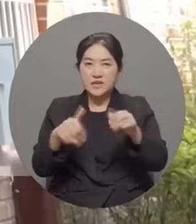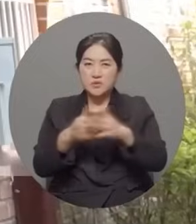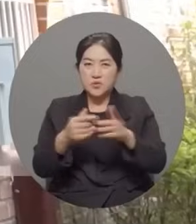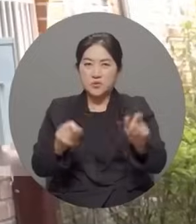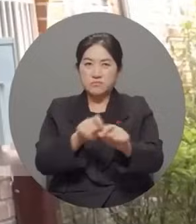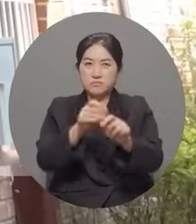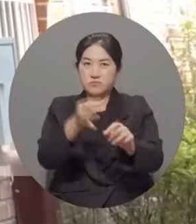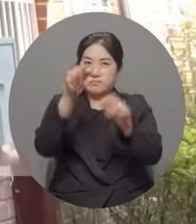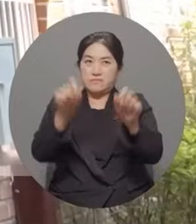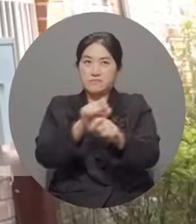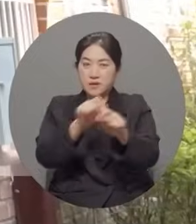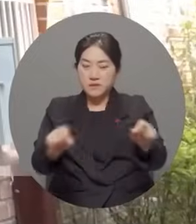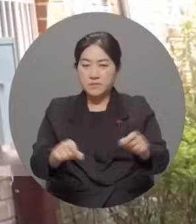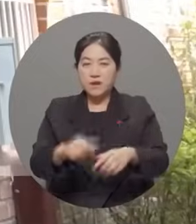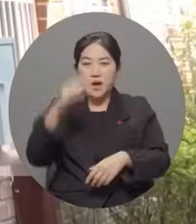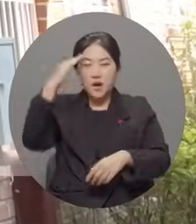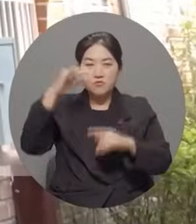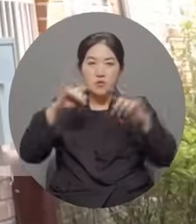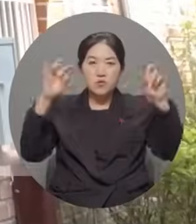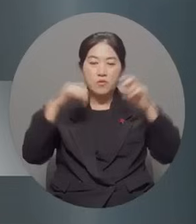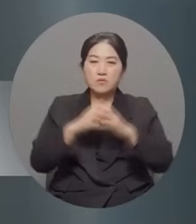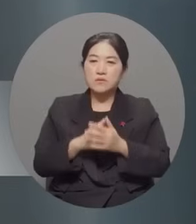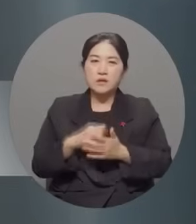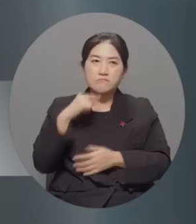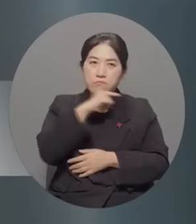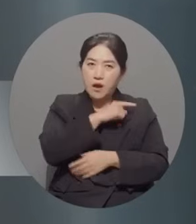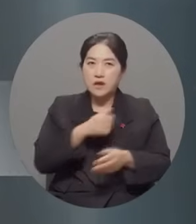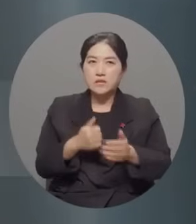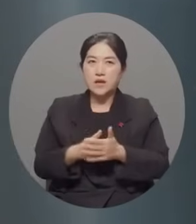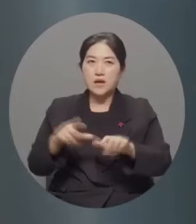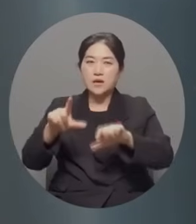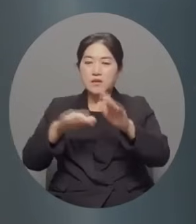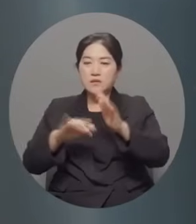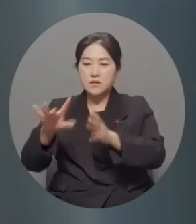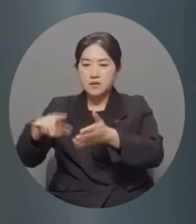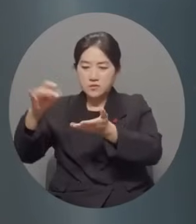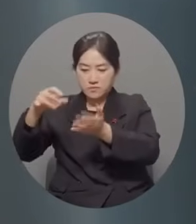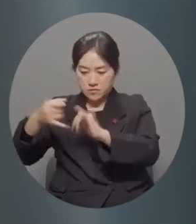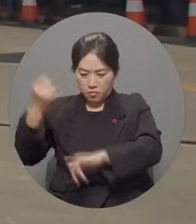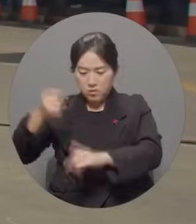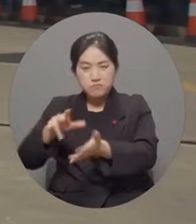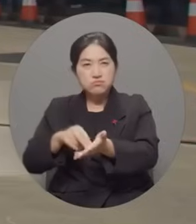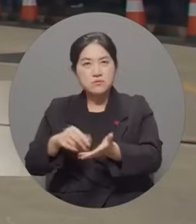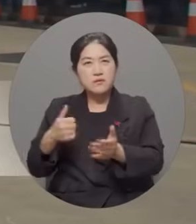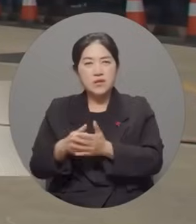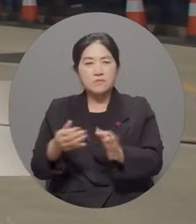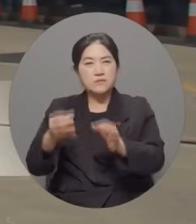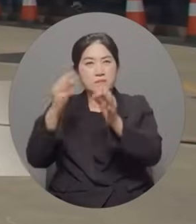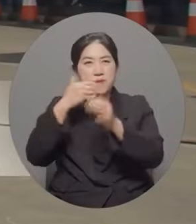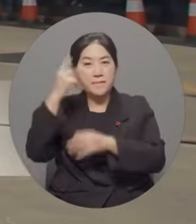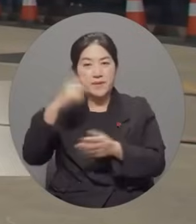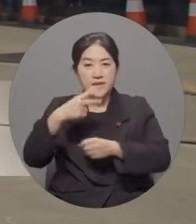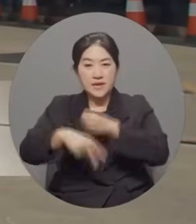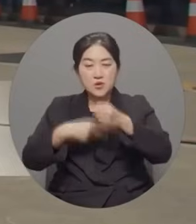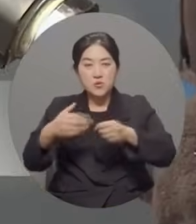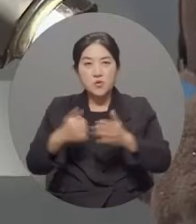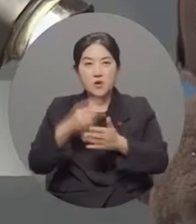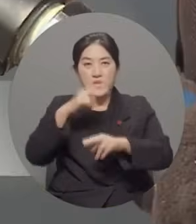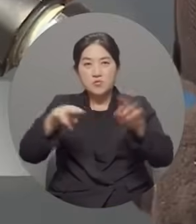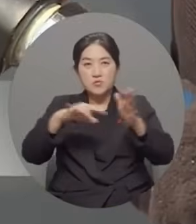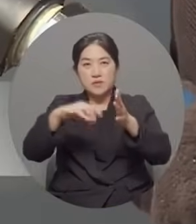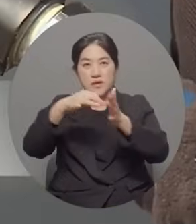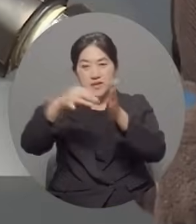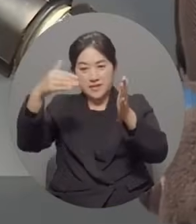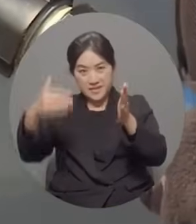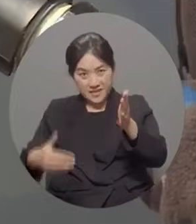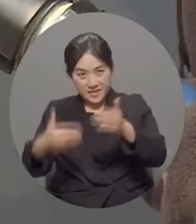적자나 가스공사의 미수급 문제가 여전해 인상 가능성이 남아있습니다. 또 2년간 유지하던 유류세 인하 조치가